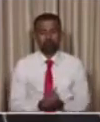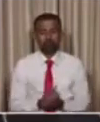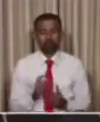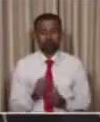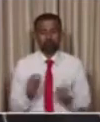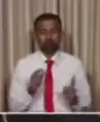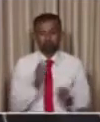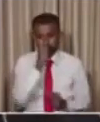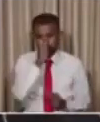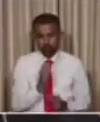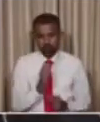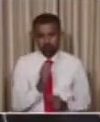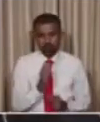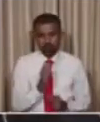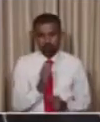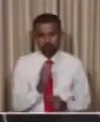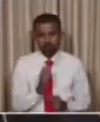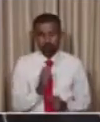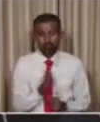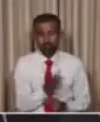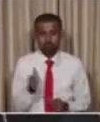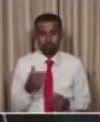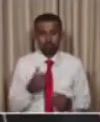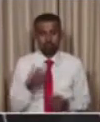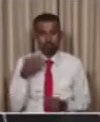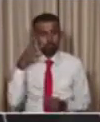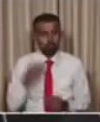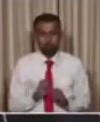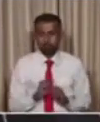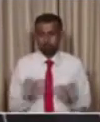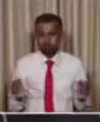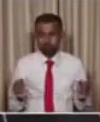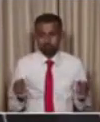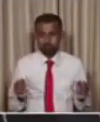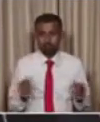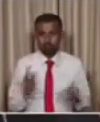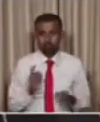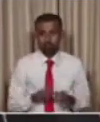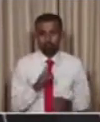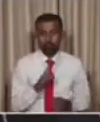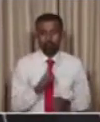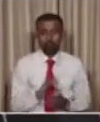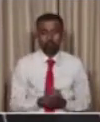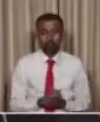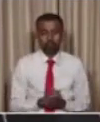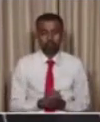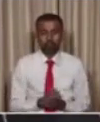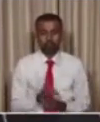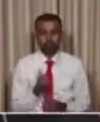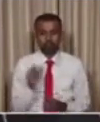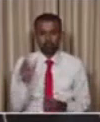මුලාසනාරූඪ මන්ත්‍රීතුමනි, හැබැයි මේ අස්සේ අපි අමතක නොකරපු කාරණයක් තිබෙනවා. ඒ කාරණේ තමයි ඇතැම්